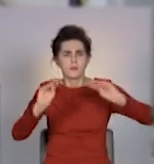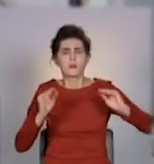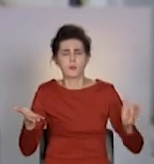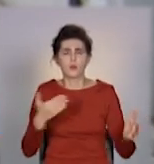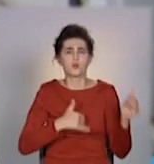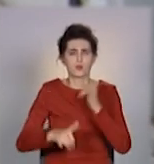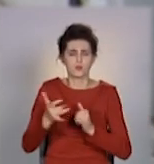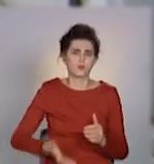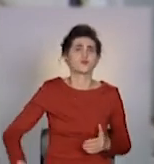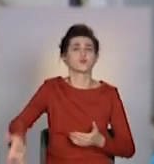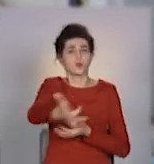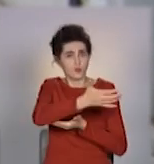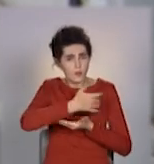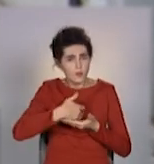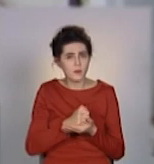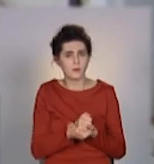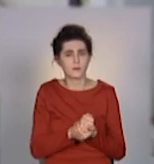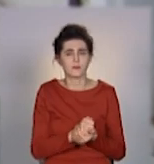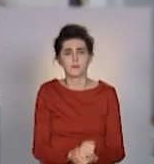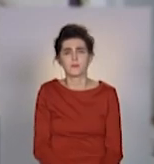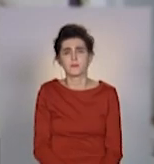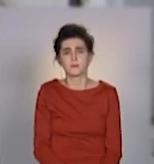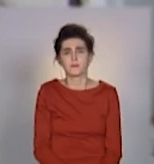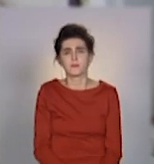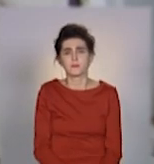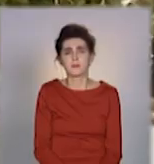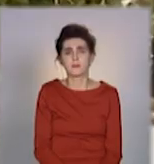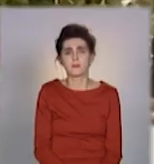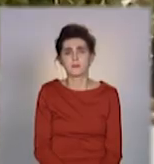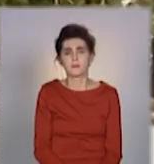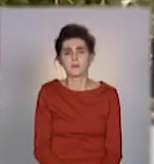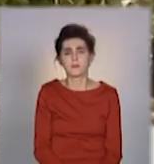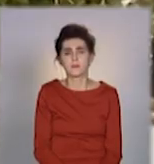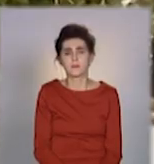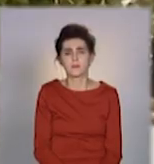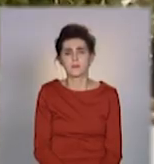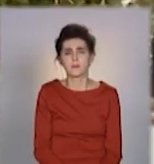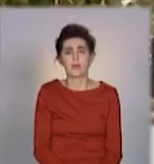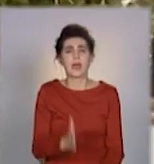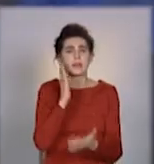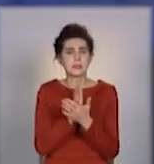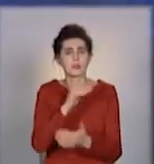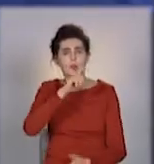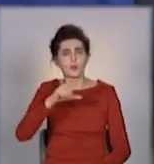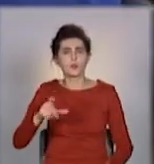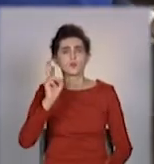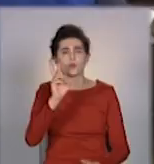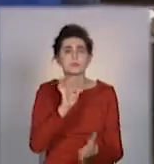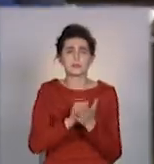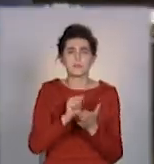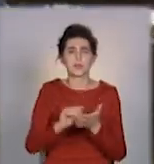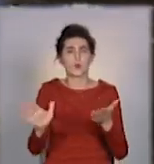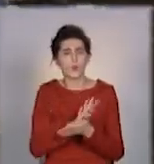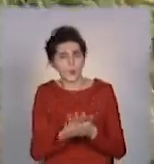ми розуміємо, що ну, є люди, які в обов'язанності яких входить уборка, в